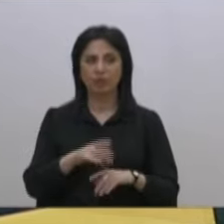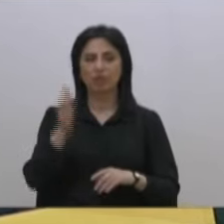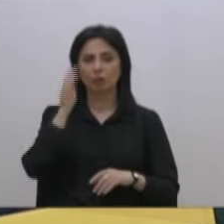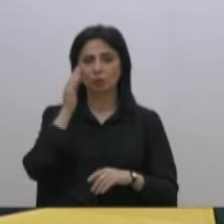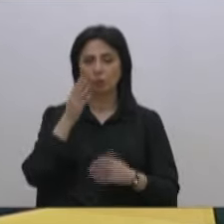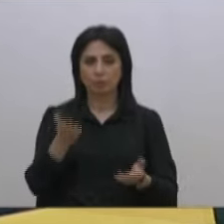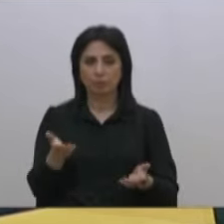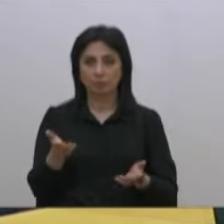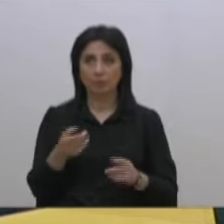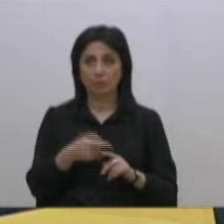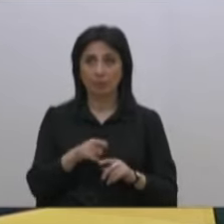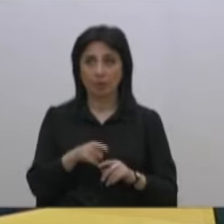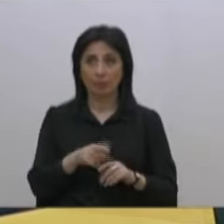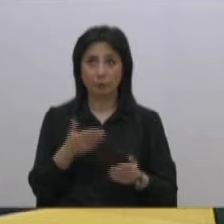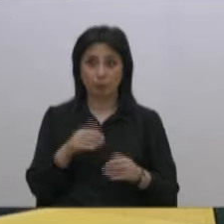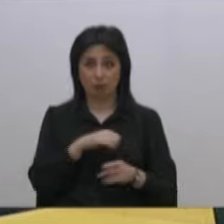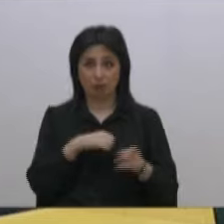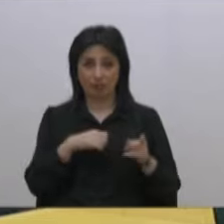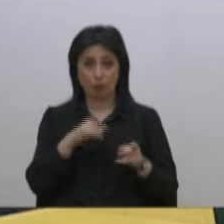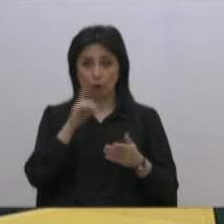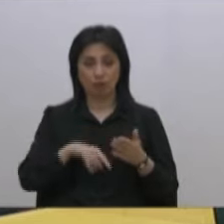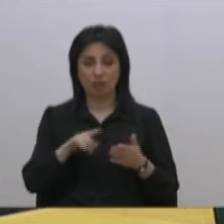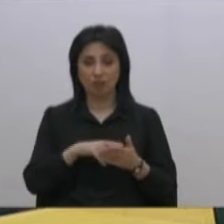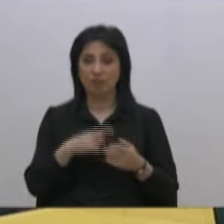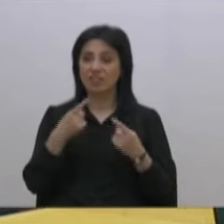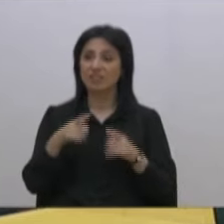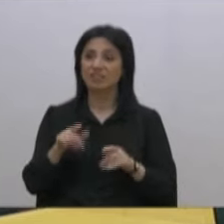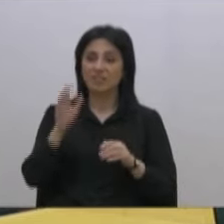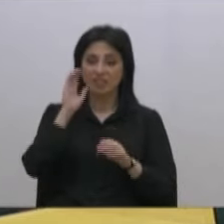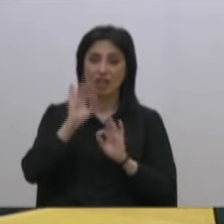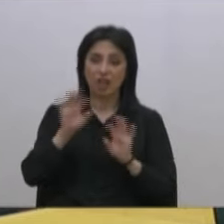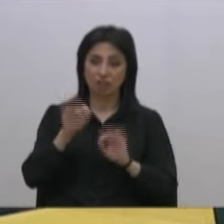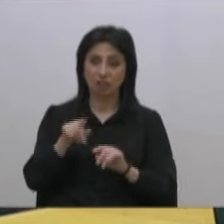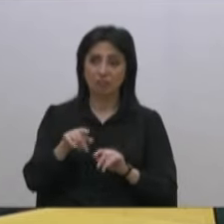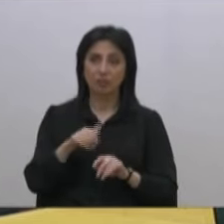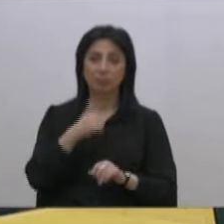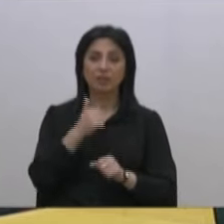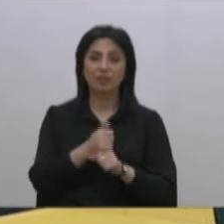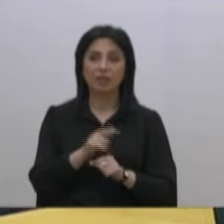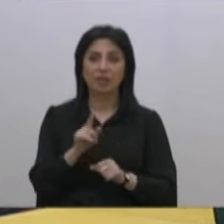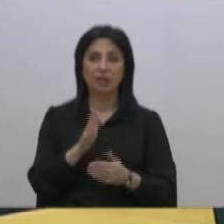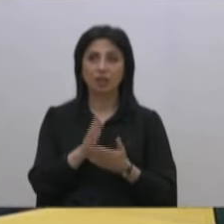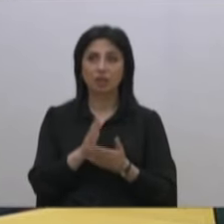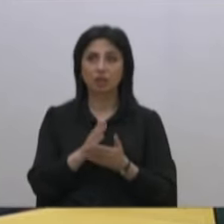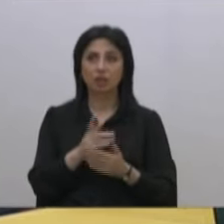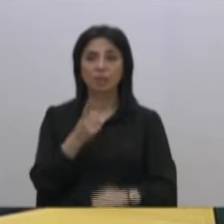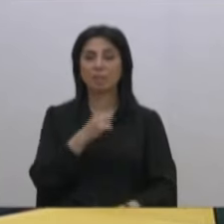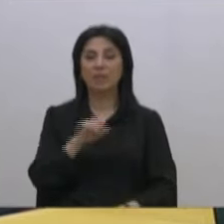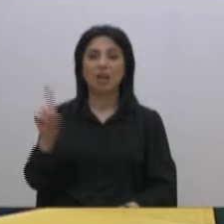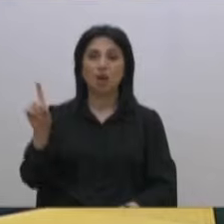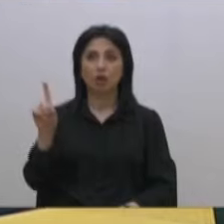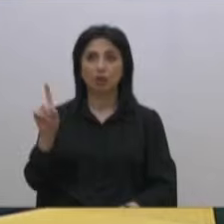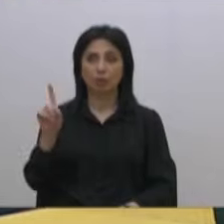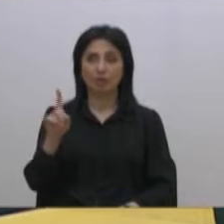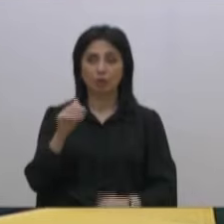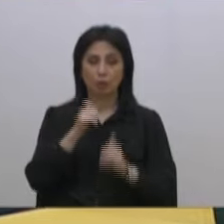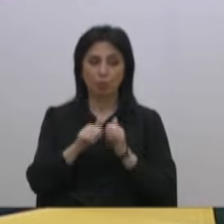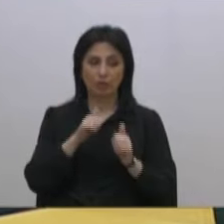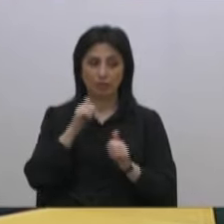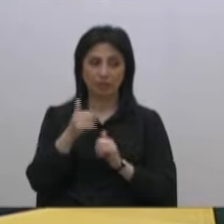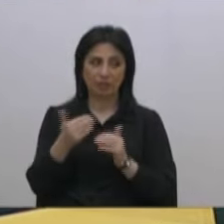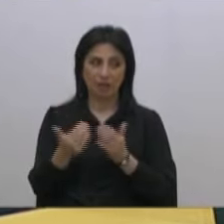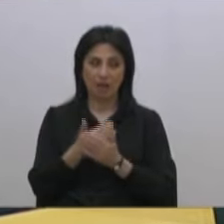თითქოს. ამის ეხა თვითონ არ ჯერად და სხვას როგორ დააჯერებდნენ, მაგრამ ყველაზე მთავარი ის არის, რომ მილიონობით